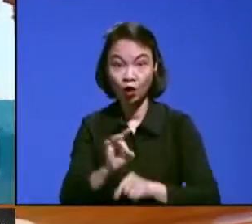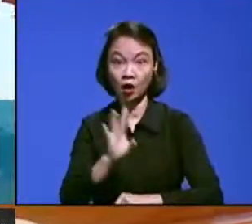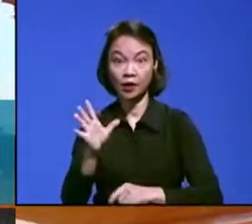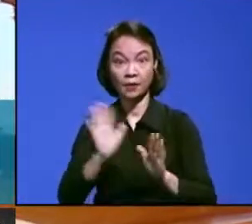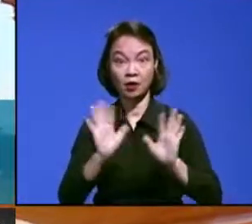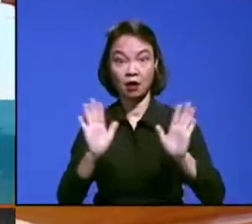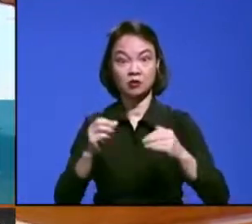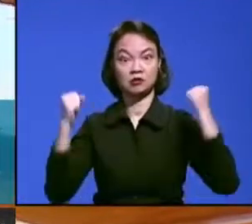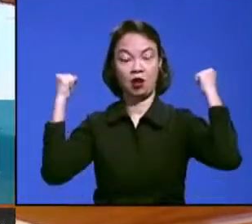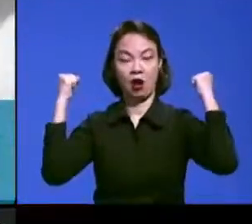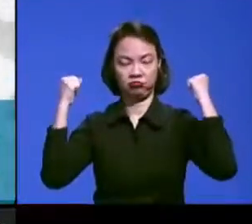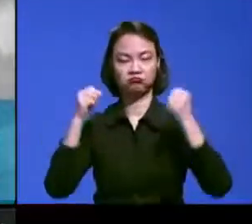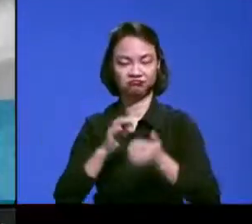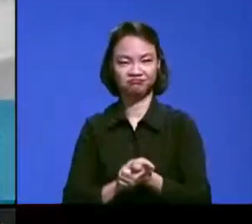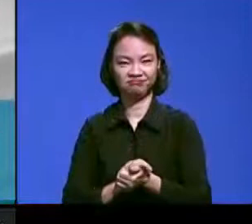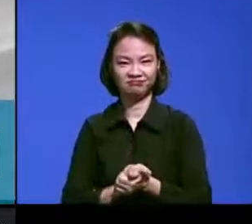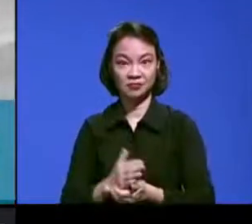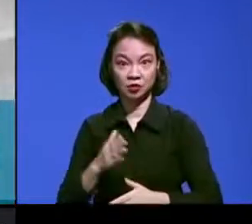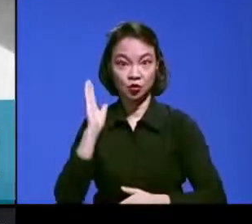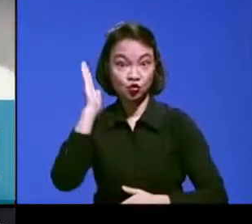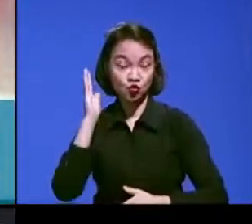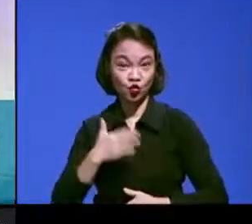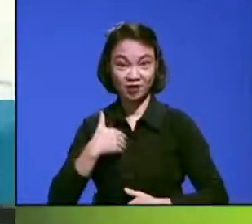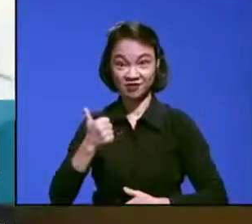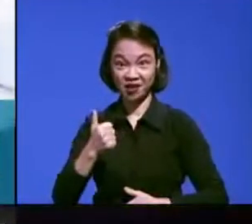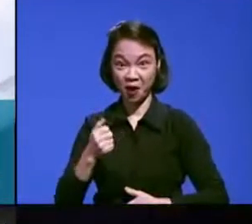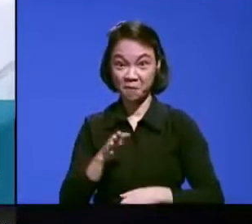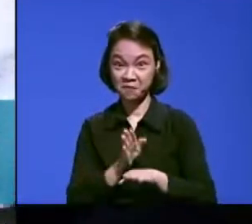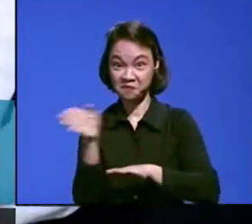kawasan hotel. Jadi, sudah siapkah Anda kembali bepergian?